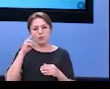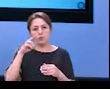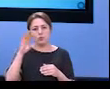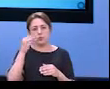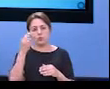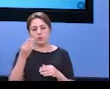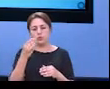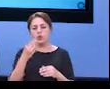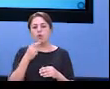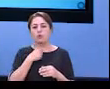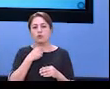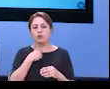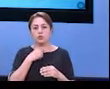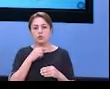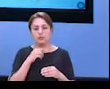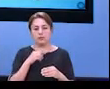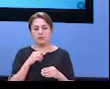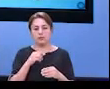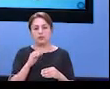qilib ko'raylik.